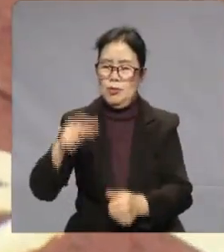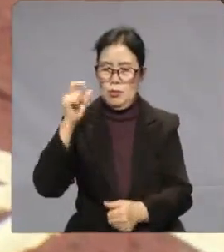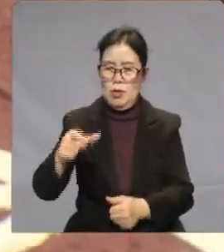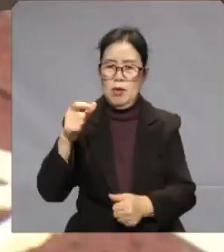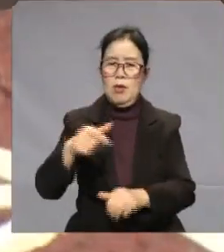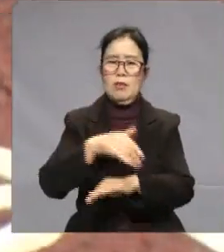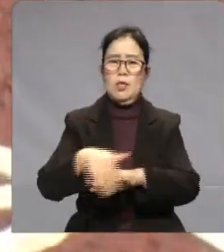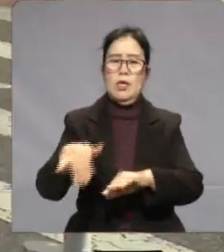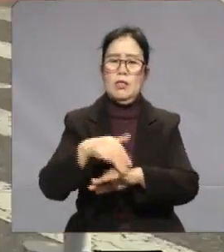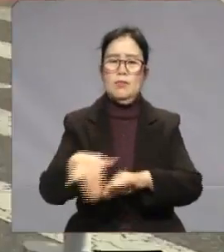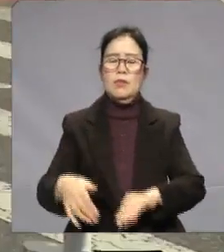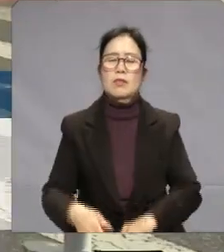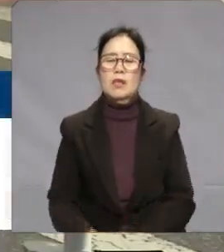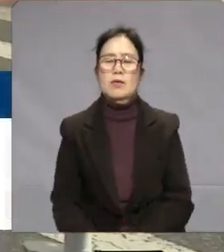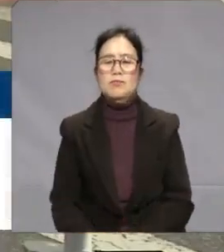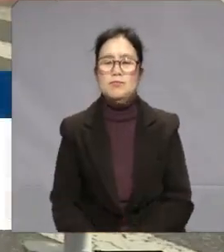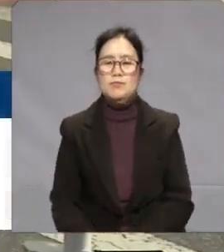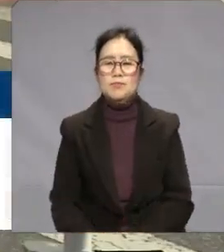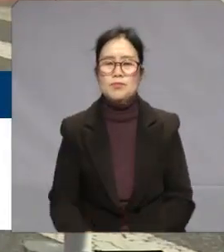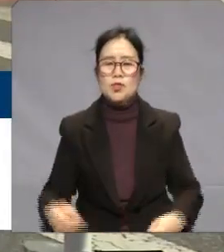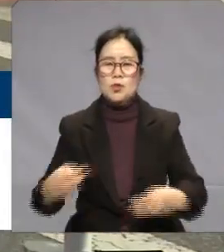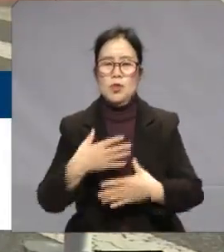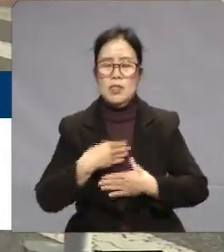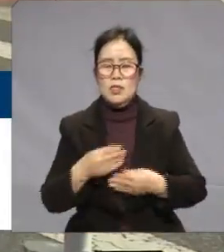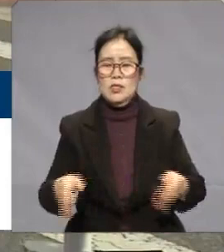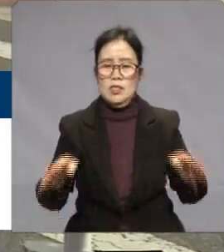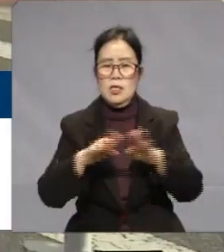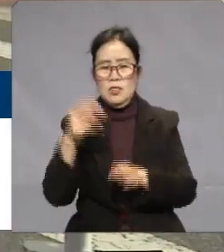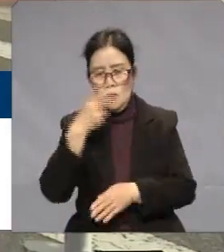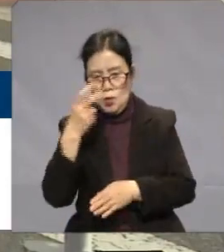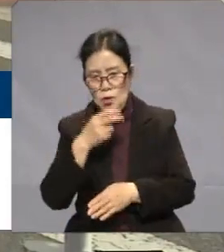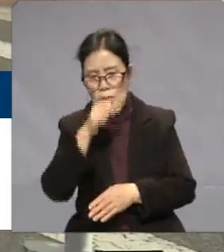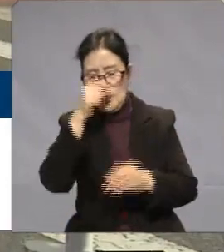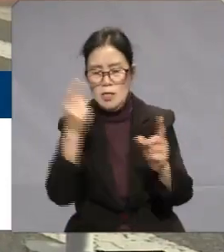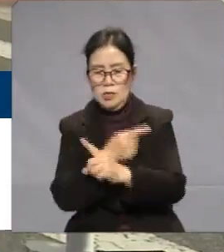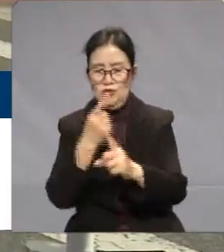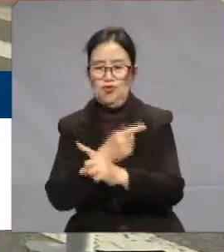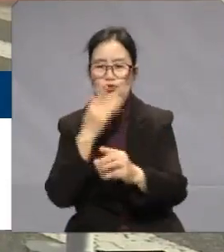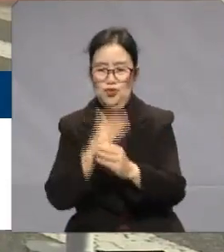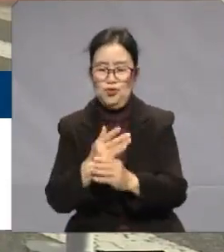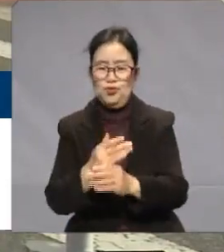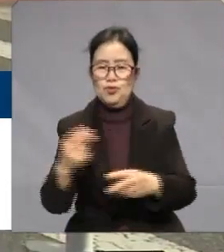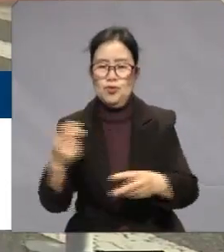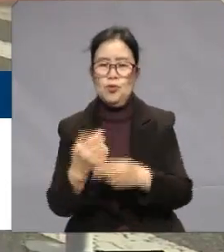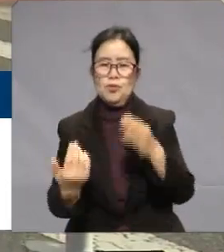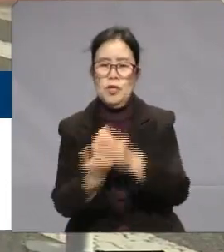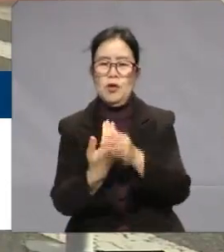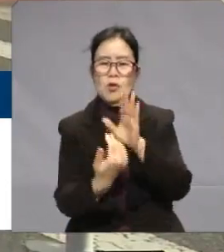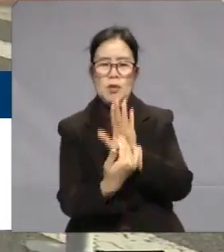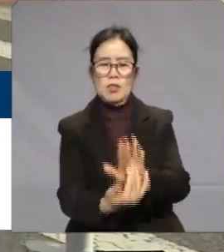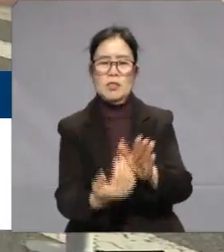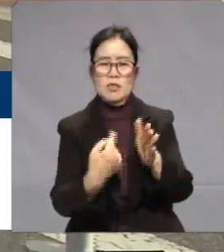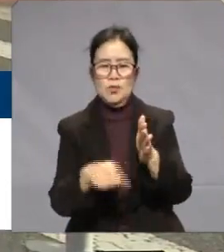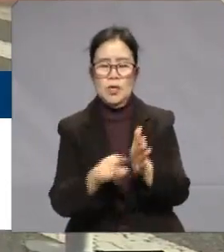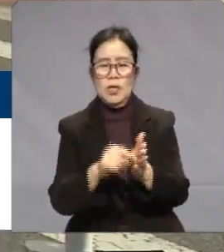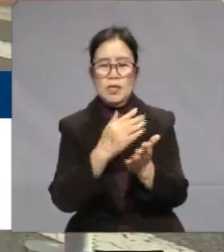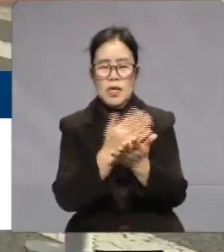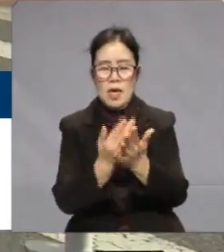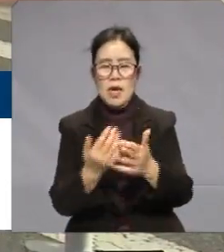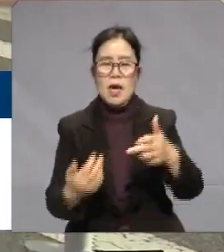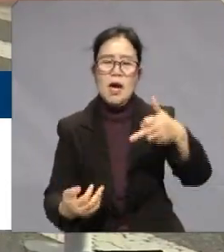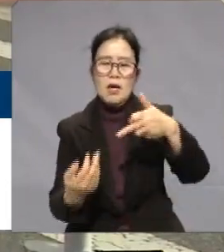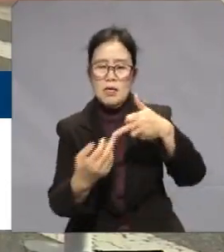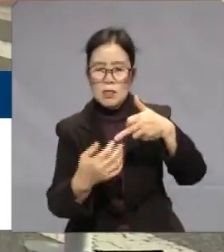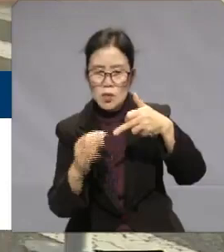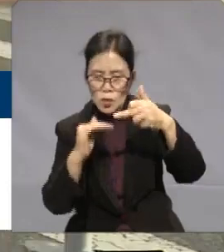계획입니다. 교통안전시설을 점검, 개선을 해오고 있습니다. 교통사고 방지를 위한 다양한 콘텐츠를